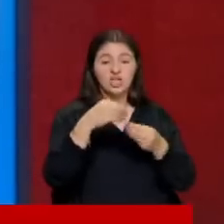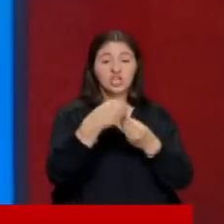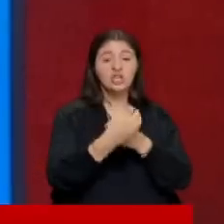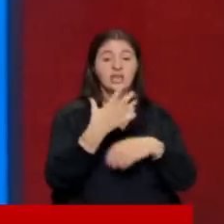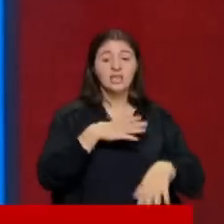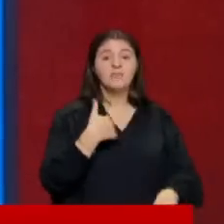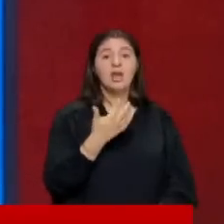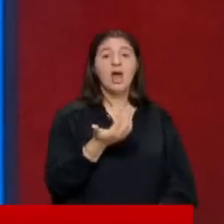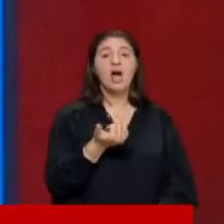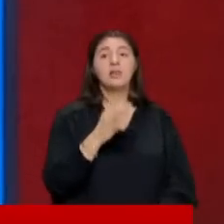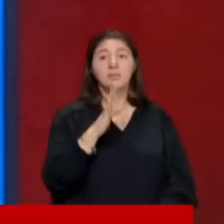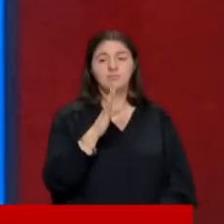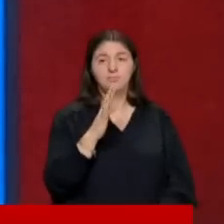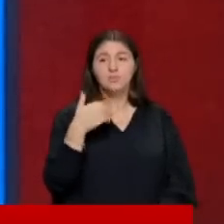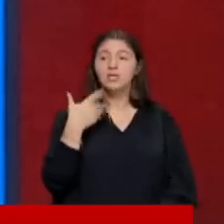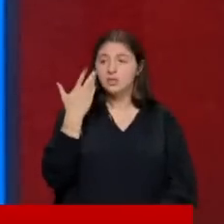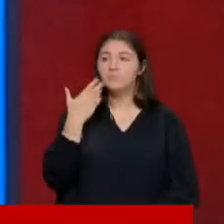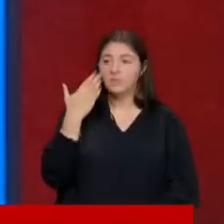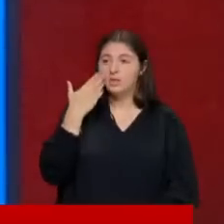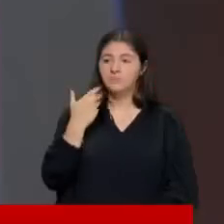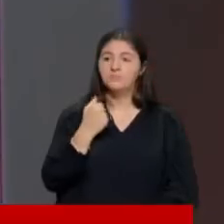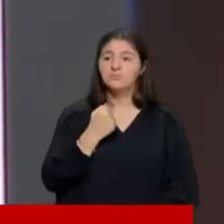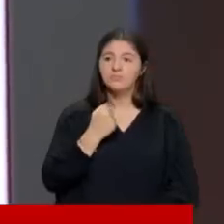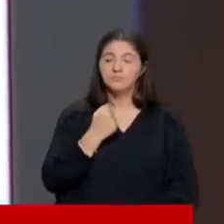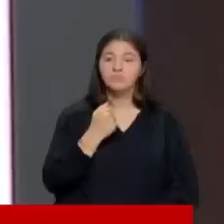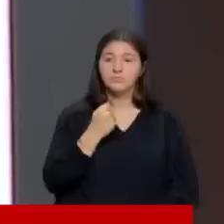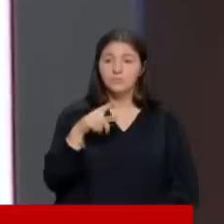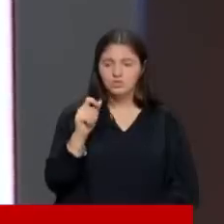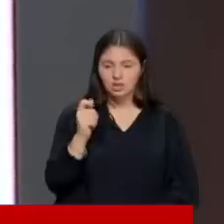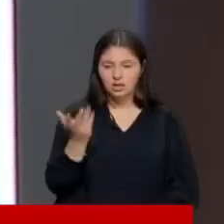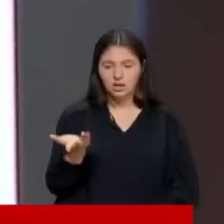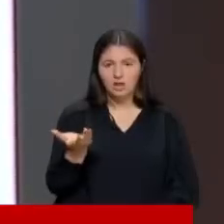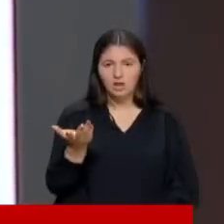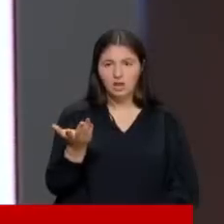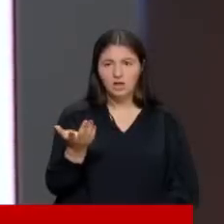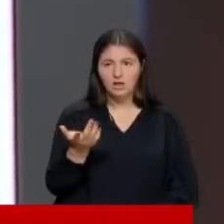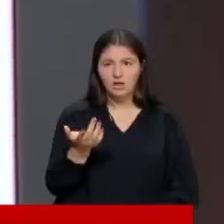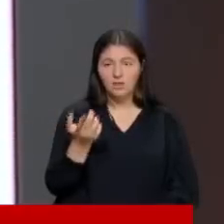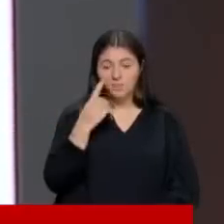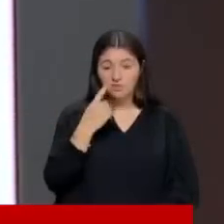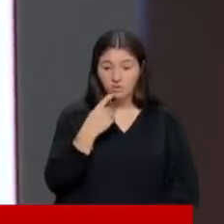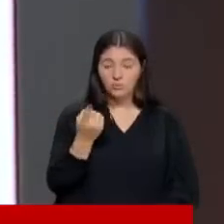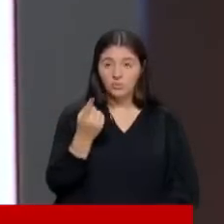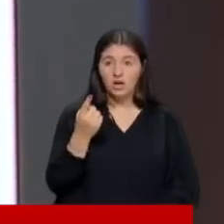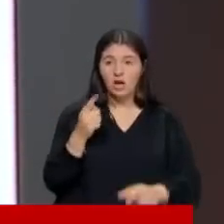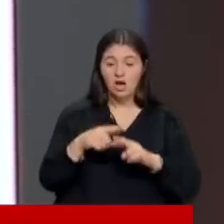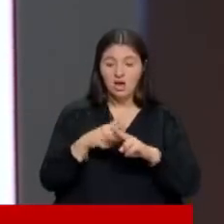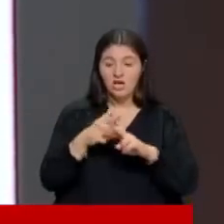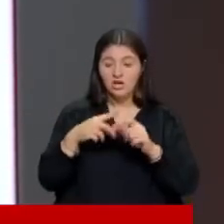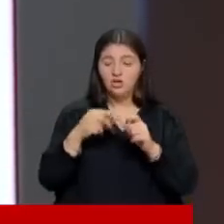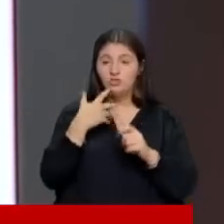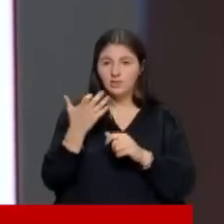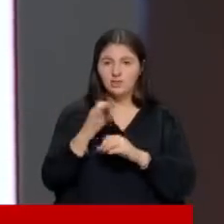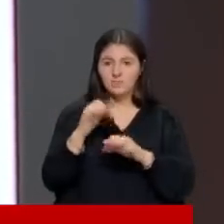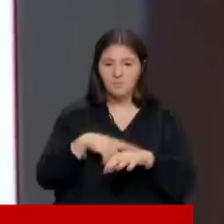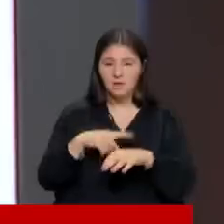istedi alamadı alamadım diye izledim izledim 90 liraya bak diyorum ya Ayaş domatesini